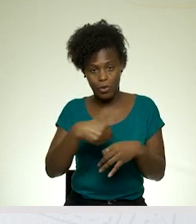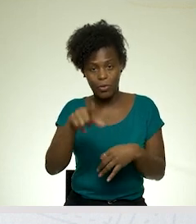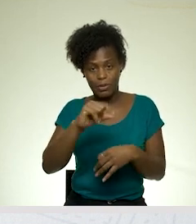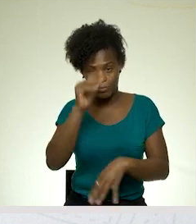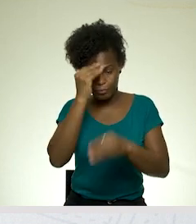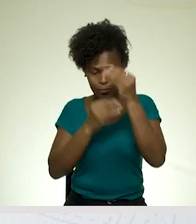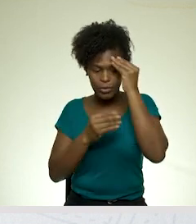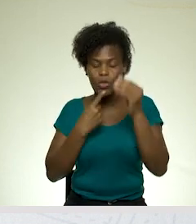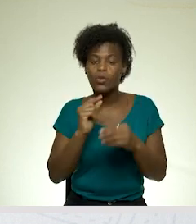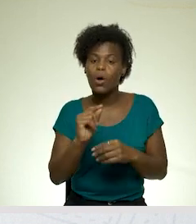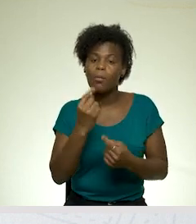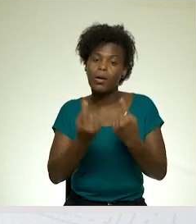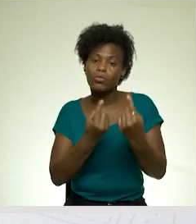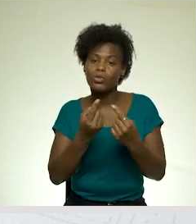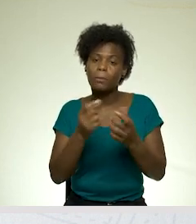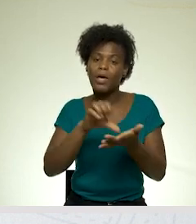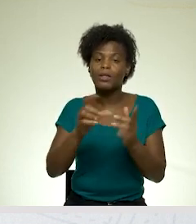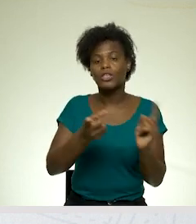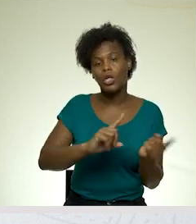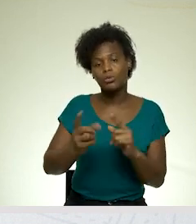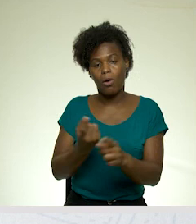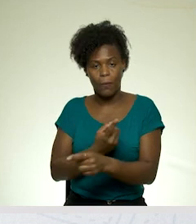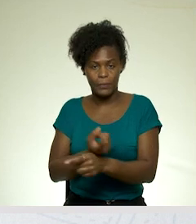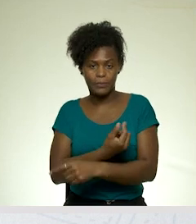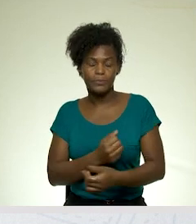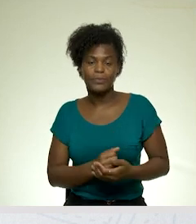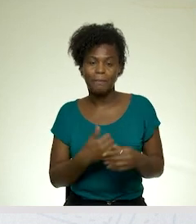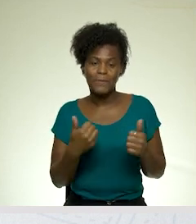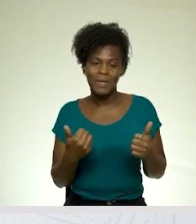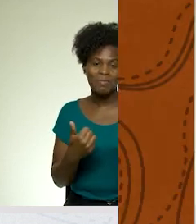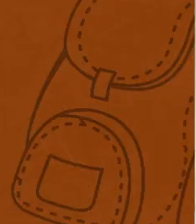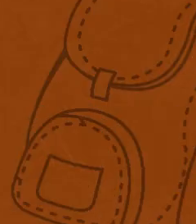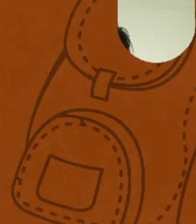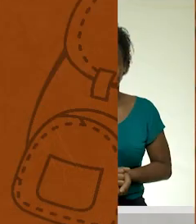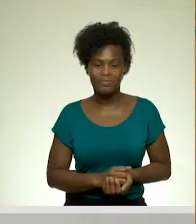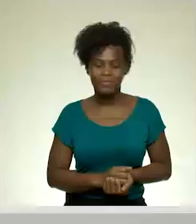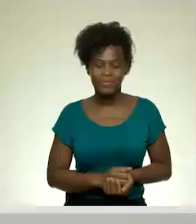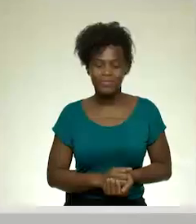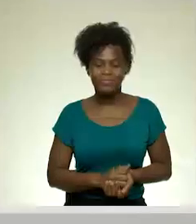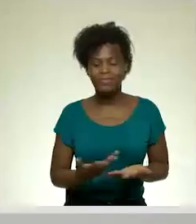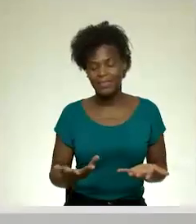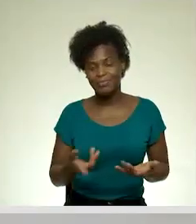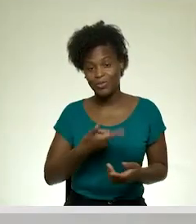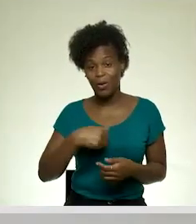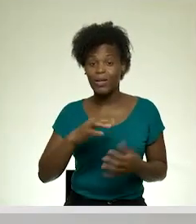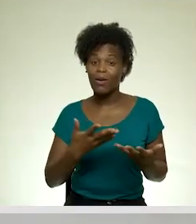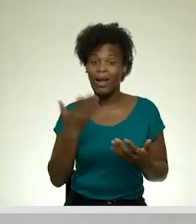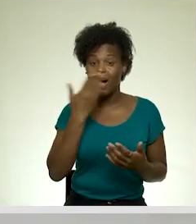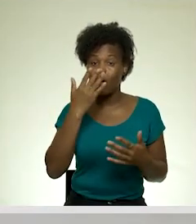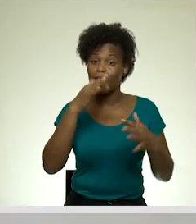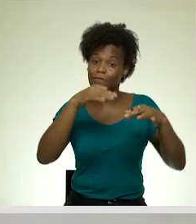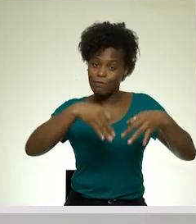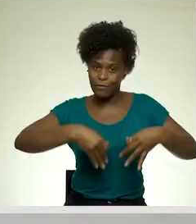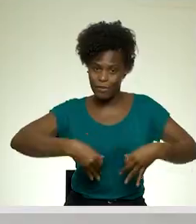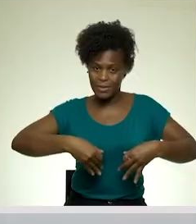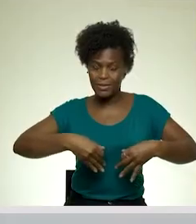appris le nom de quelques moyens de transport. Très bien. Voilà, nous sommes arrivés à la fin de notre